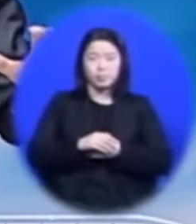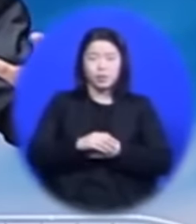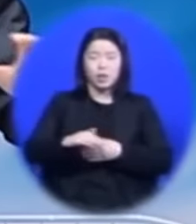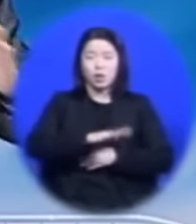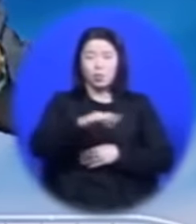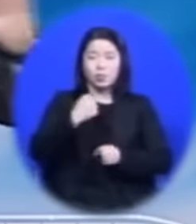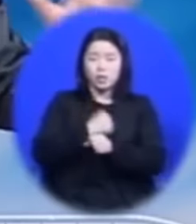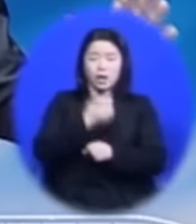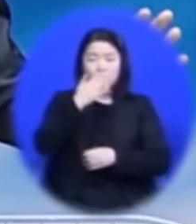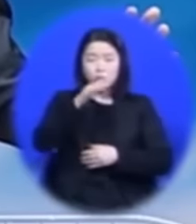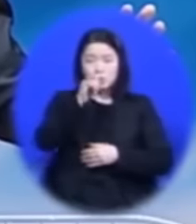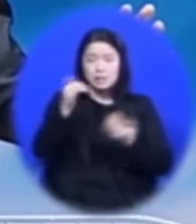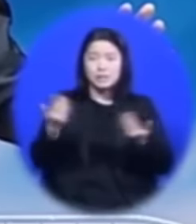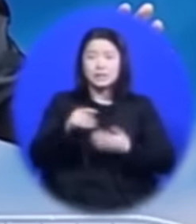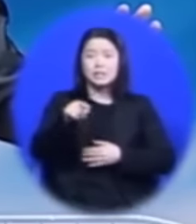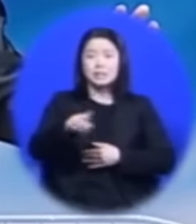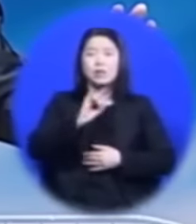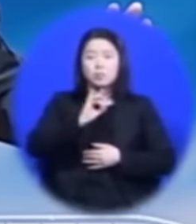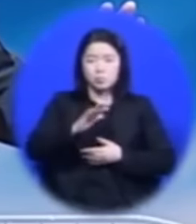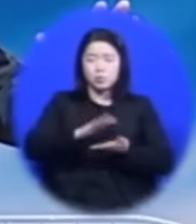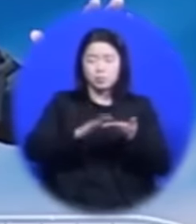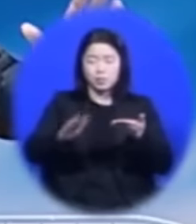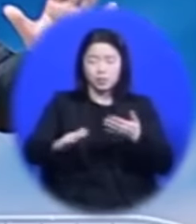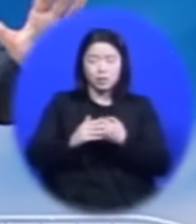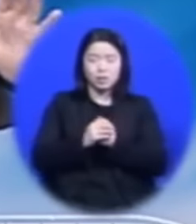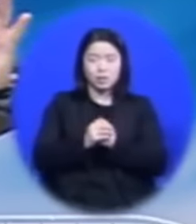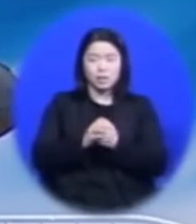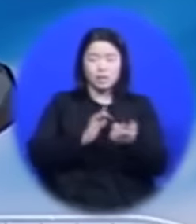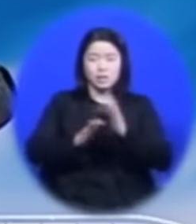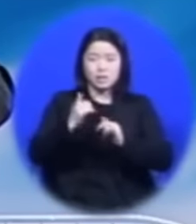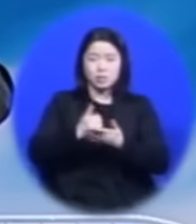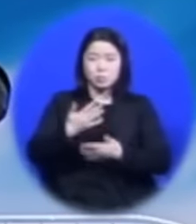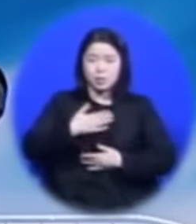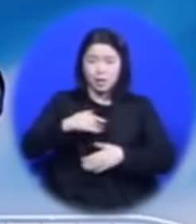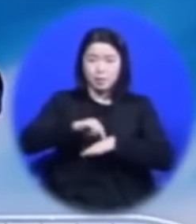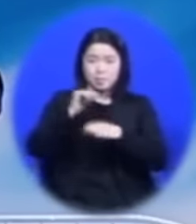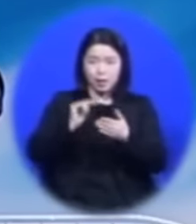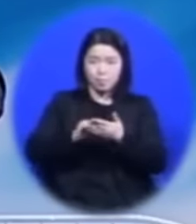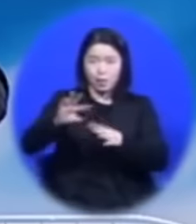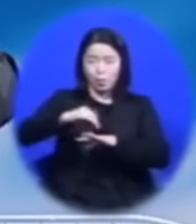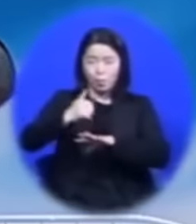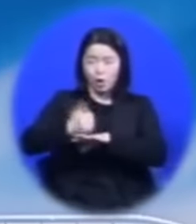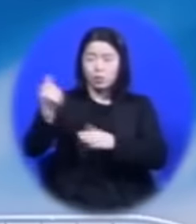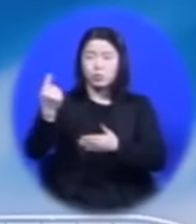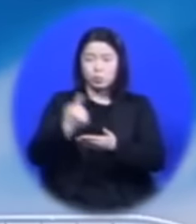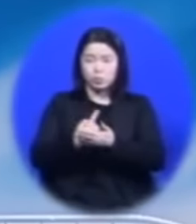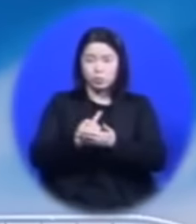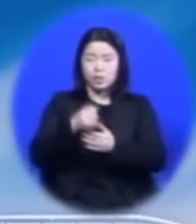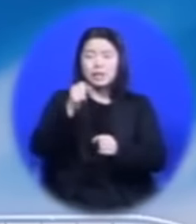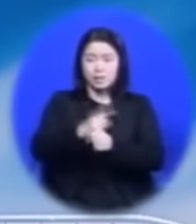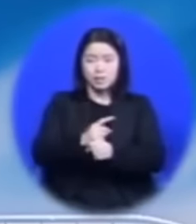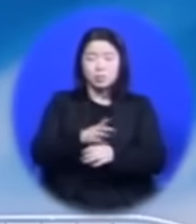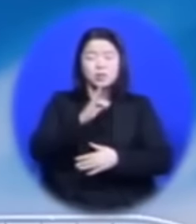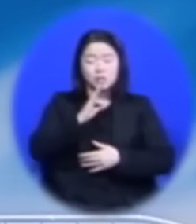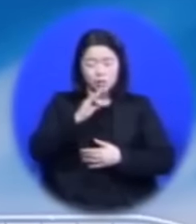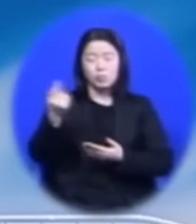우리가 할 수 있는 일은 그것밖에 없어요. 예수님은 내 마음에 왕으로 오시거든요. 이미 사실